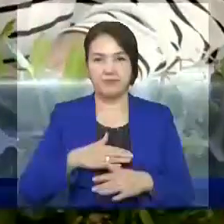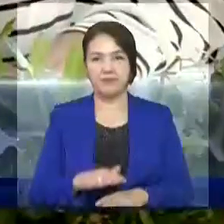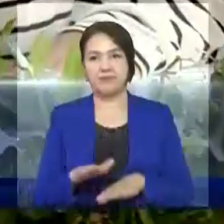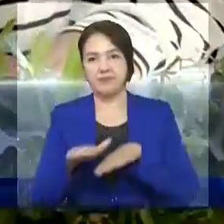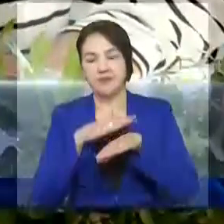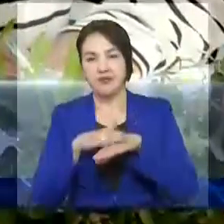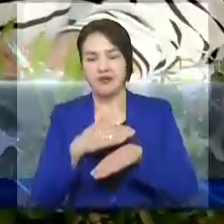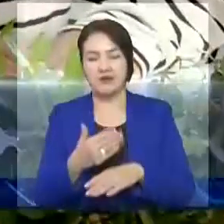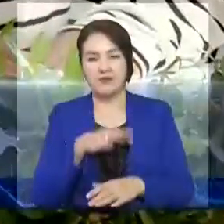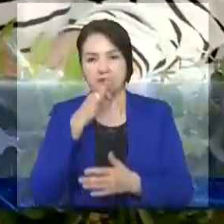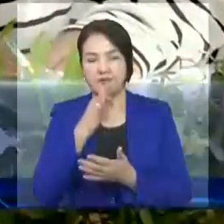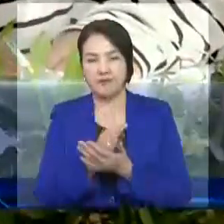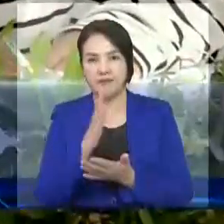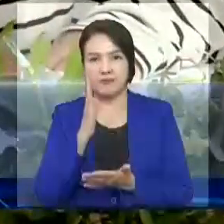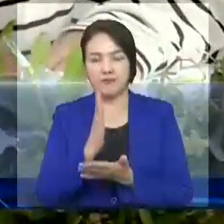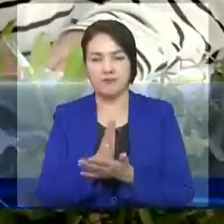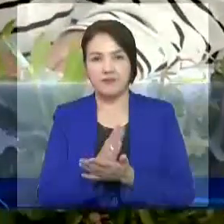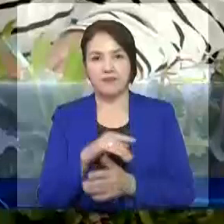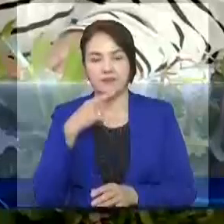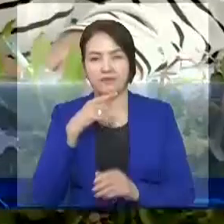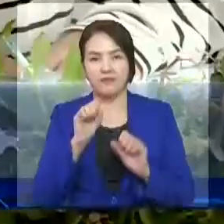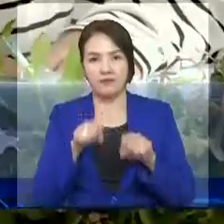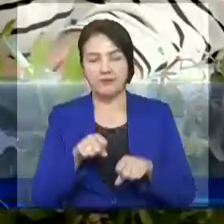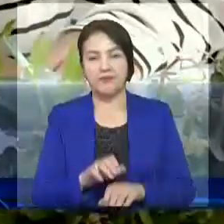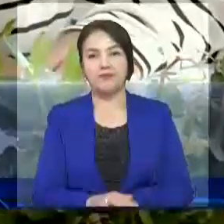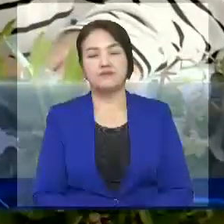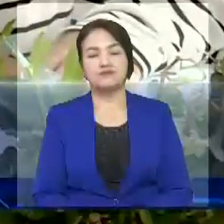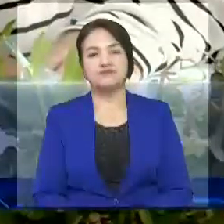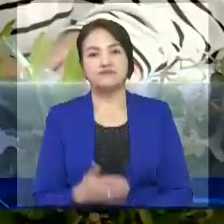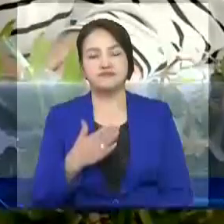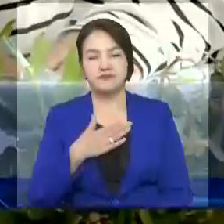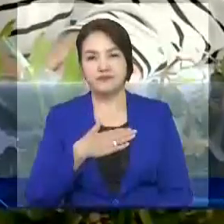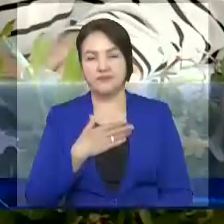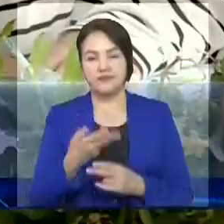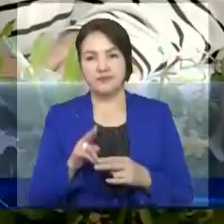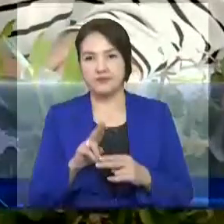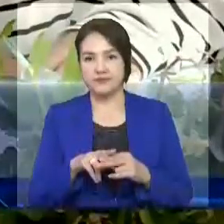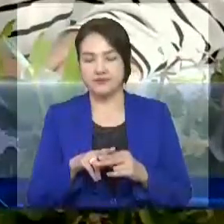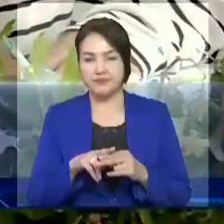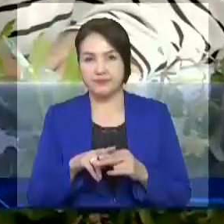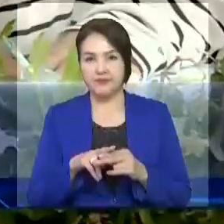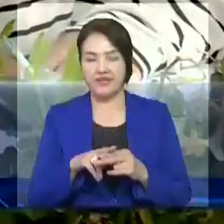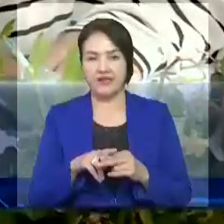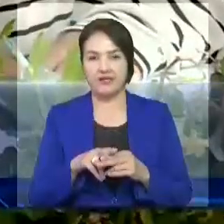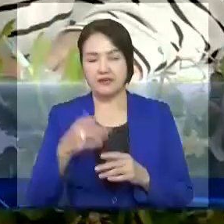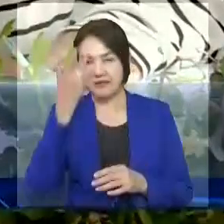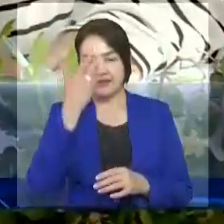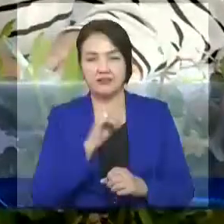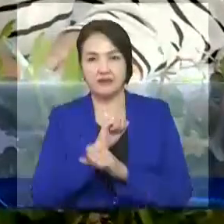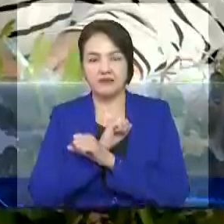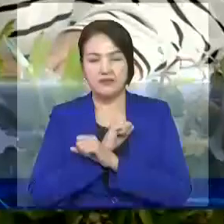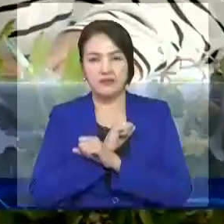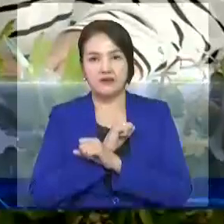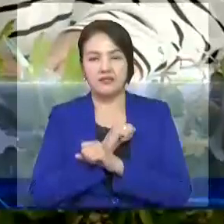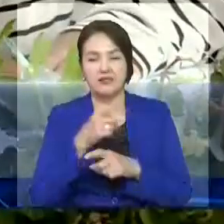мейірімді өздеріне жауапкершілігі бар деп атауға да болады. Мен осы осы жазғы демалысымның